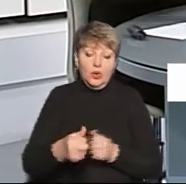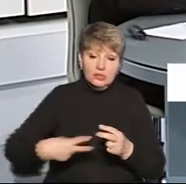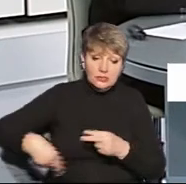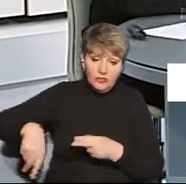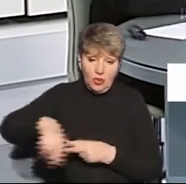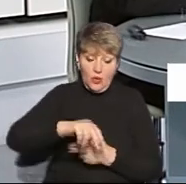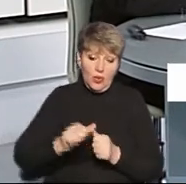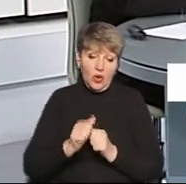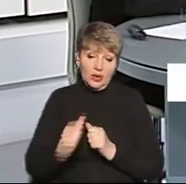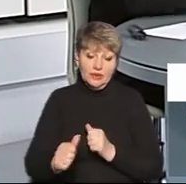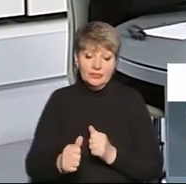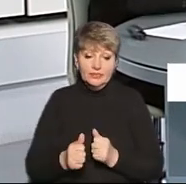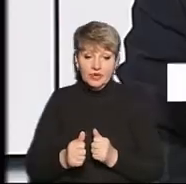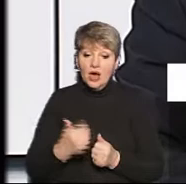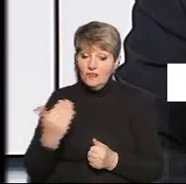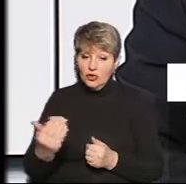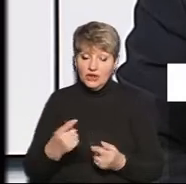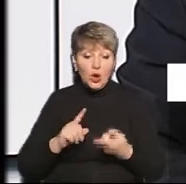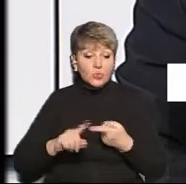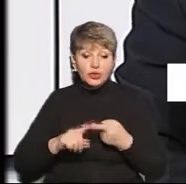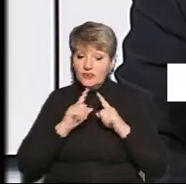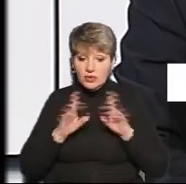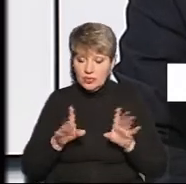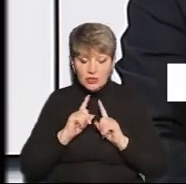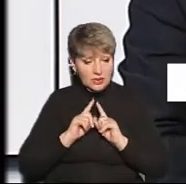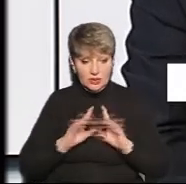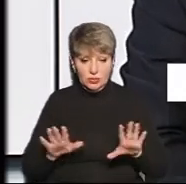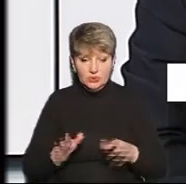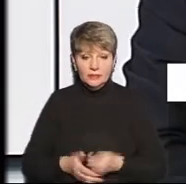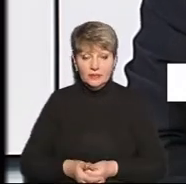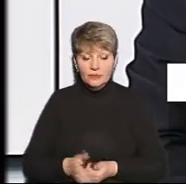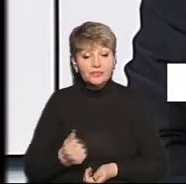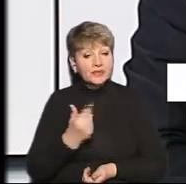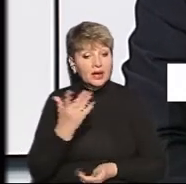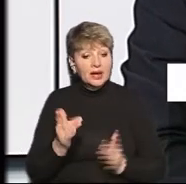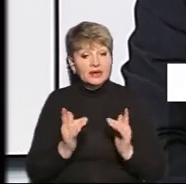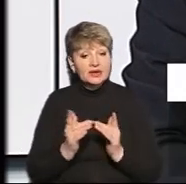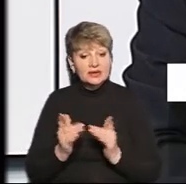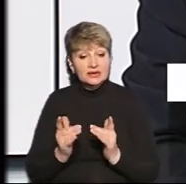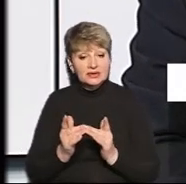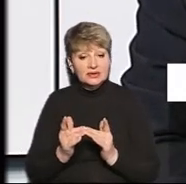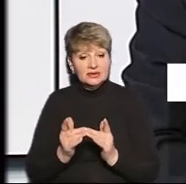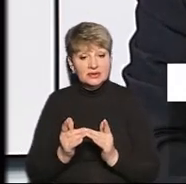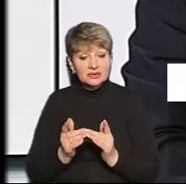з окремим входом. Абсолютно правильно. Так. Вони не контактуватимуть. Ні, в ніякому разі. Наскільки ліжок